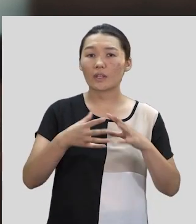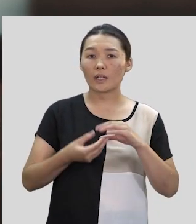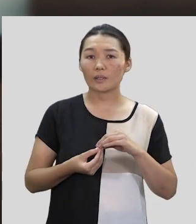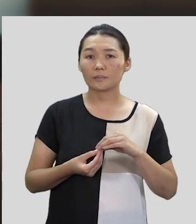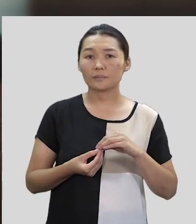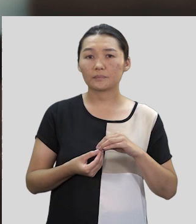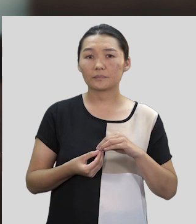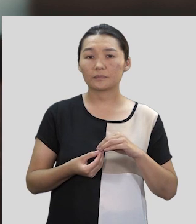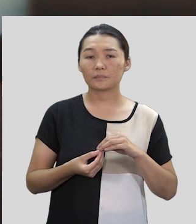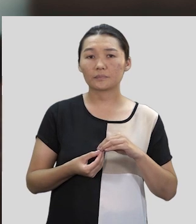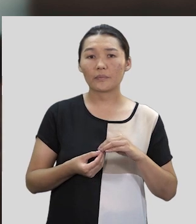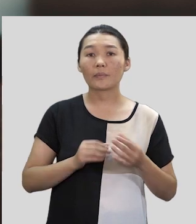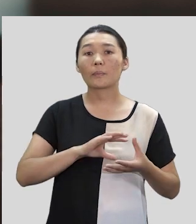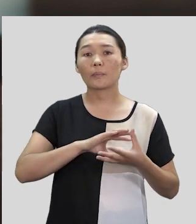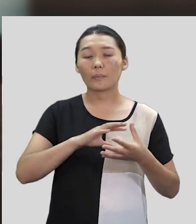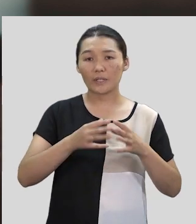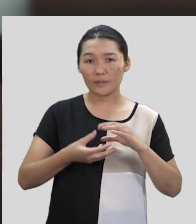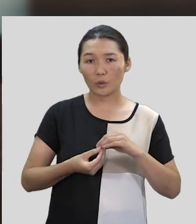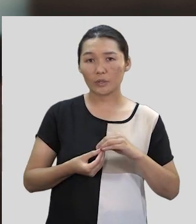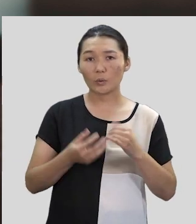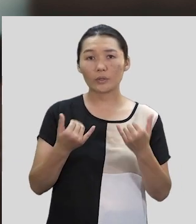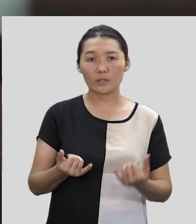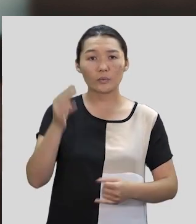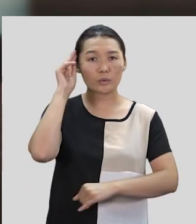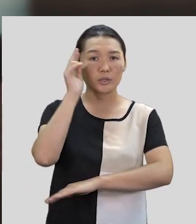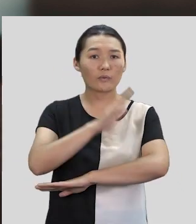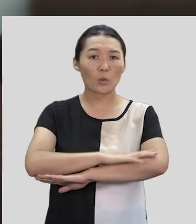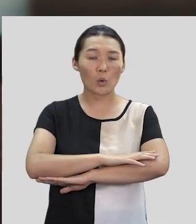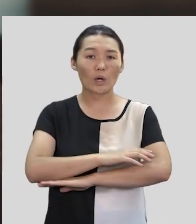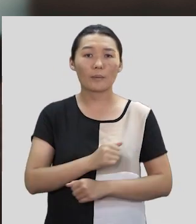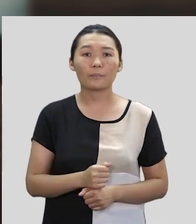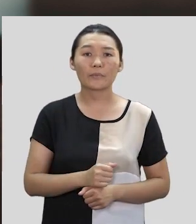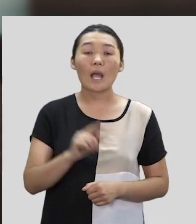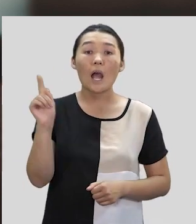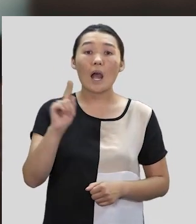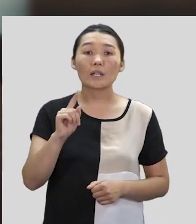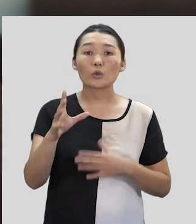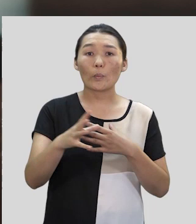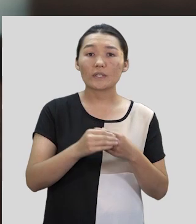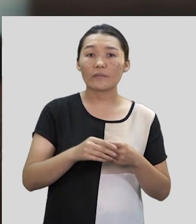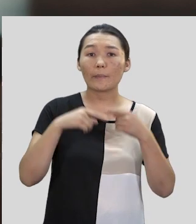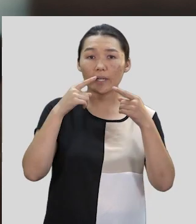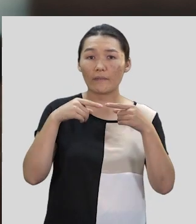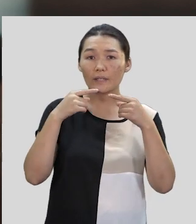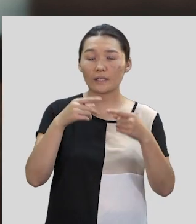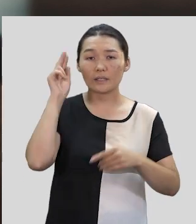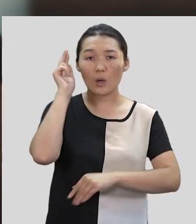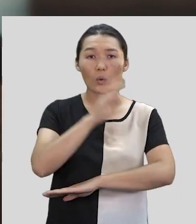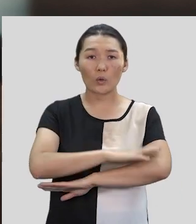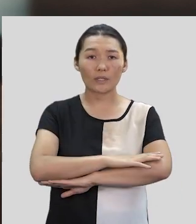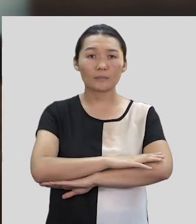по 2 в итоге сегодняшнего урока о чем мы с вами говорили на уроке